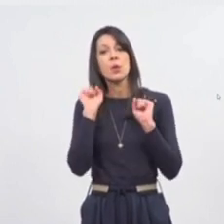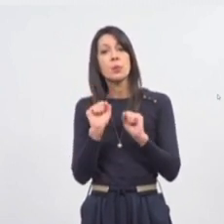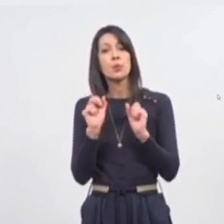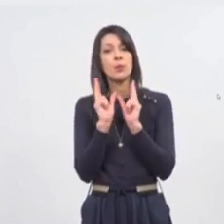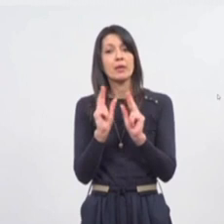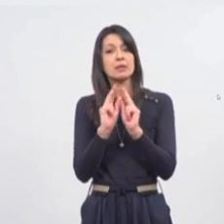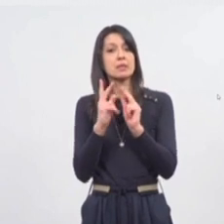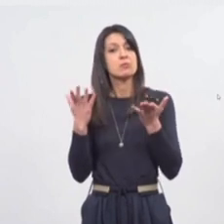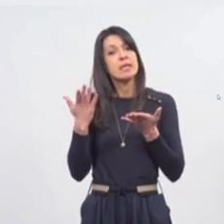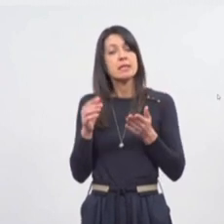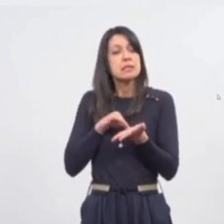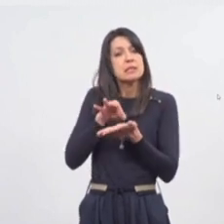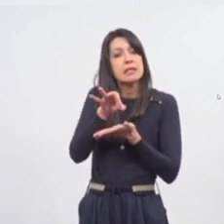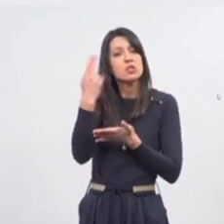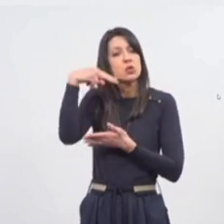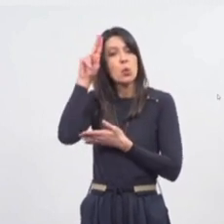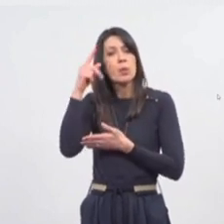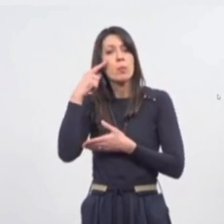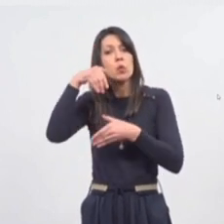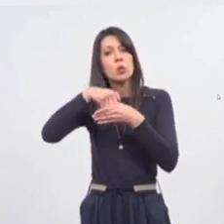plateformes seront-elles visées ?